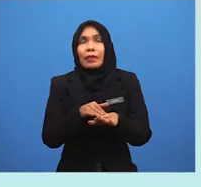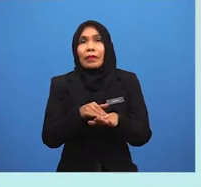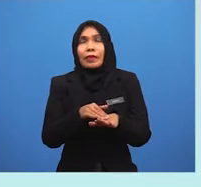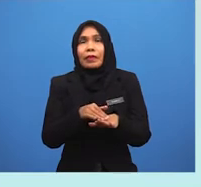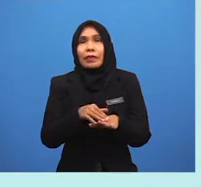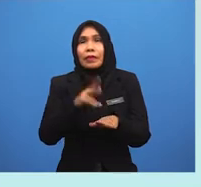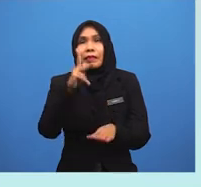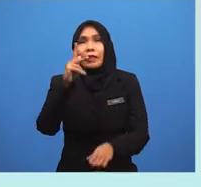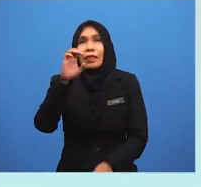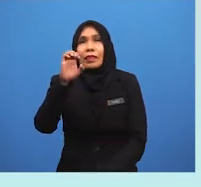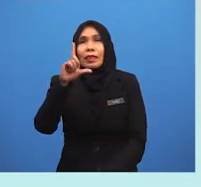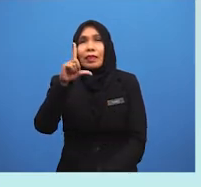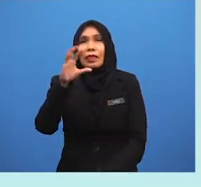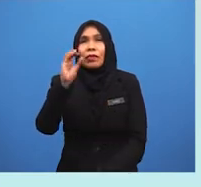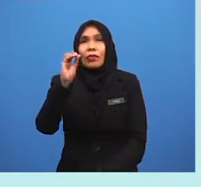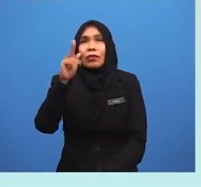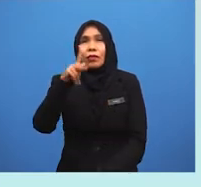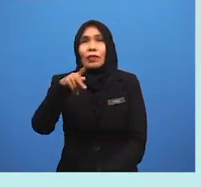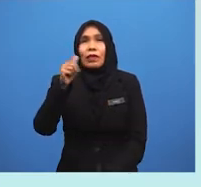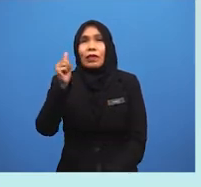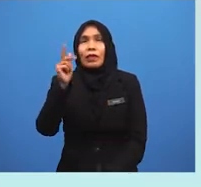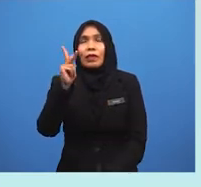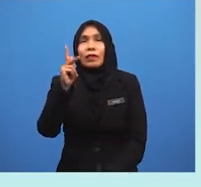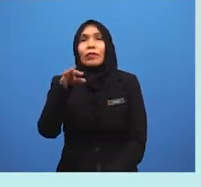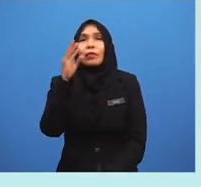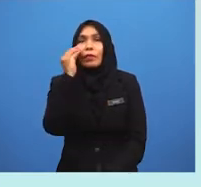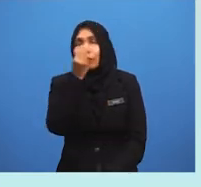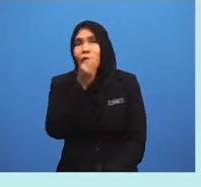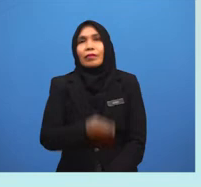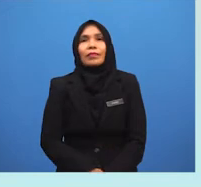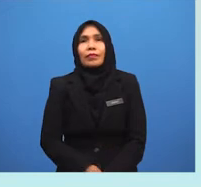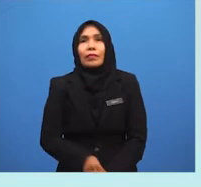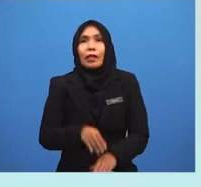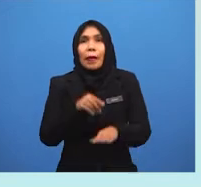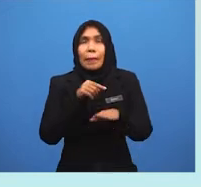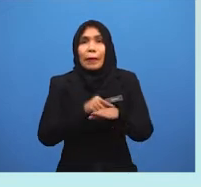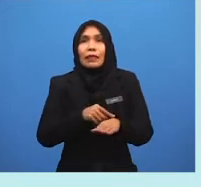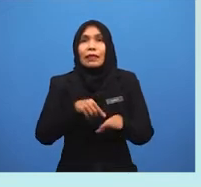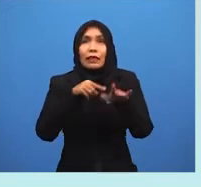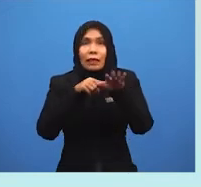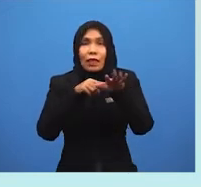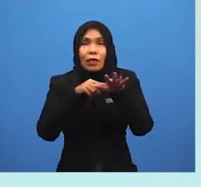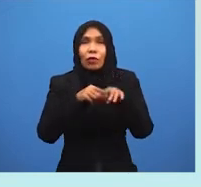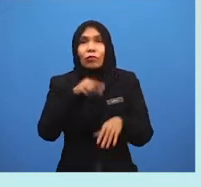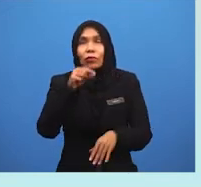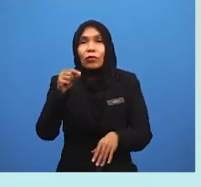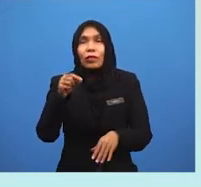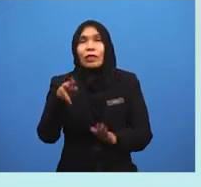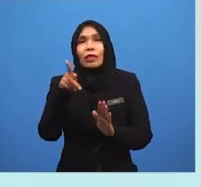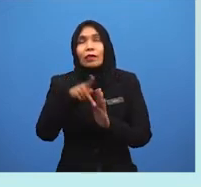kelopak bunga. Yang ketiga, pada daun pula, tuliskan perasaan